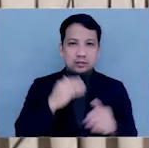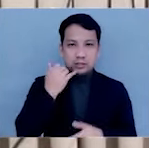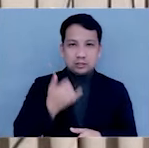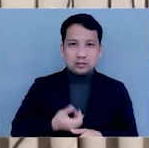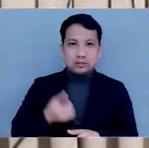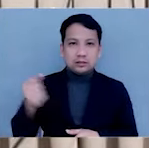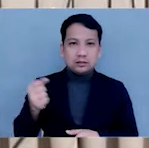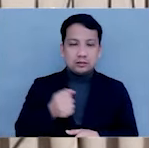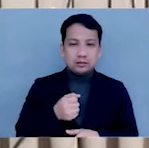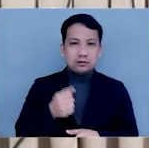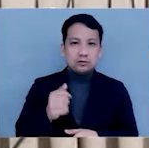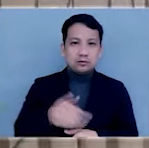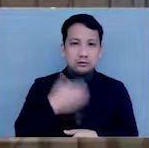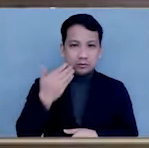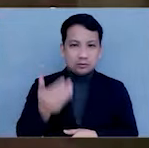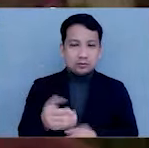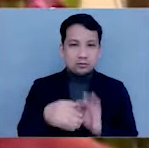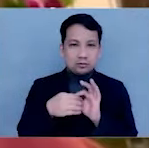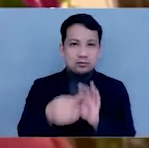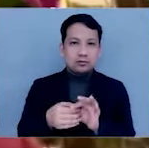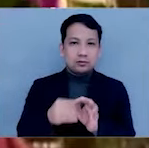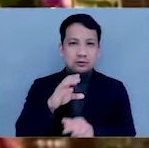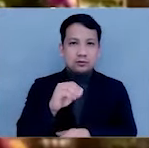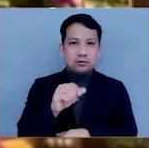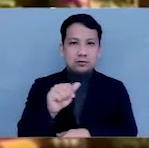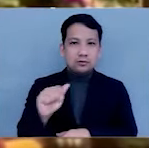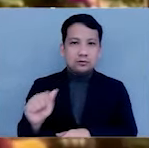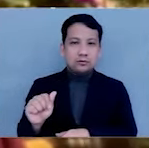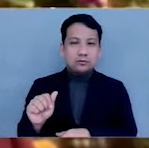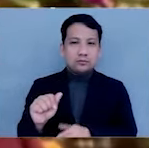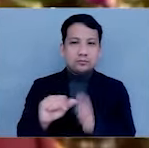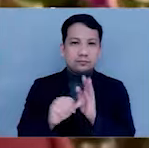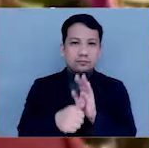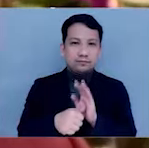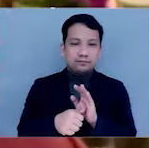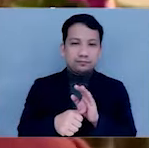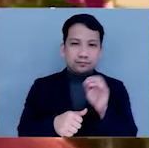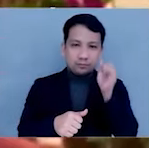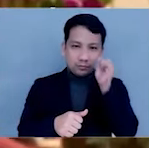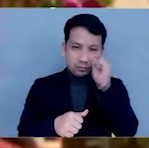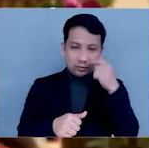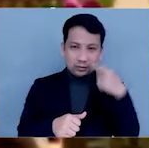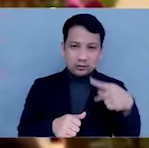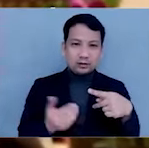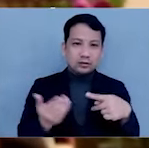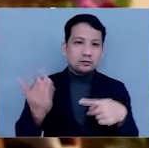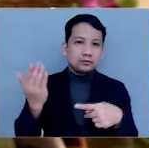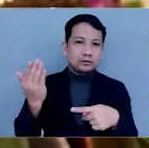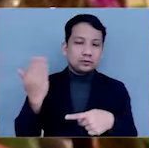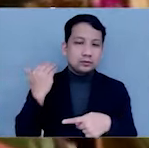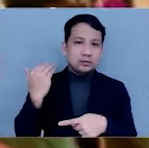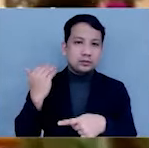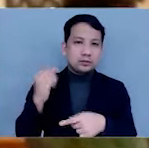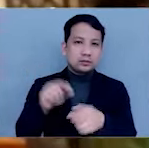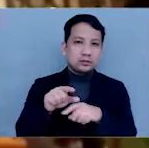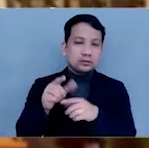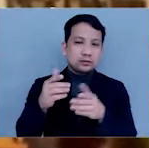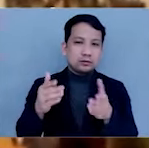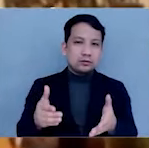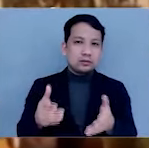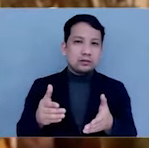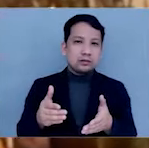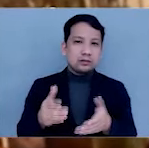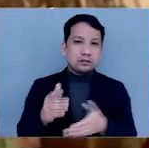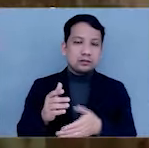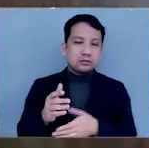sa susunod na pagdinig ang COA. Muli naman pinabulaanan ng tagapagsalita at dating Chief Presidential Legal Counsel ni Duterte ang